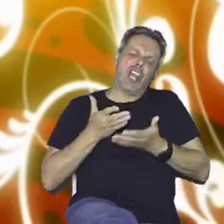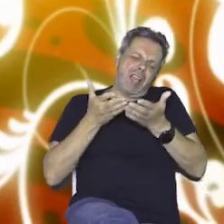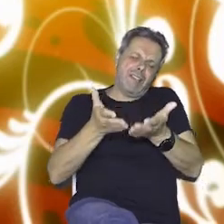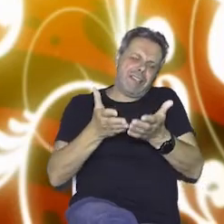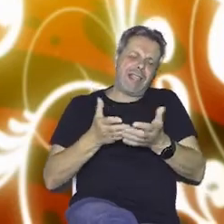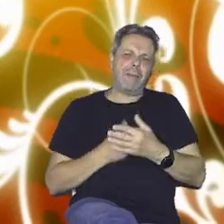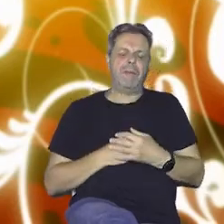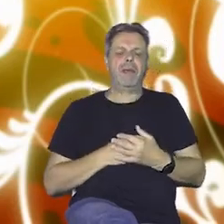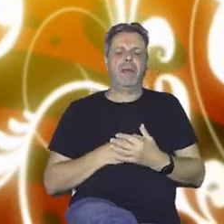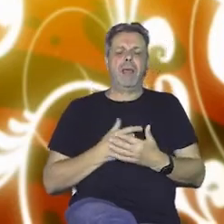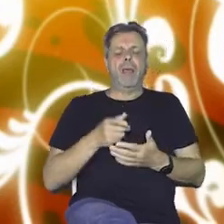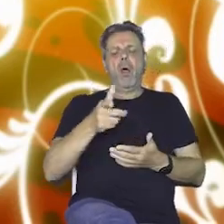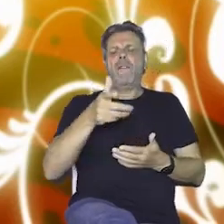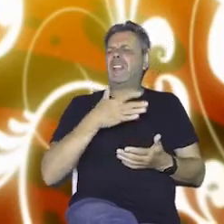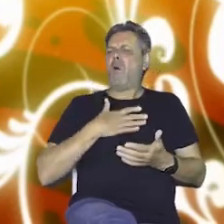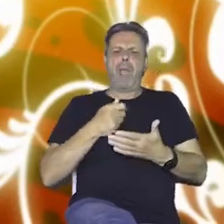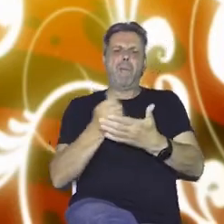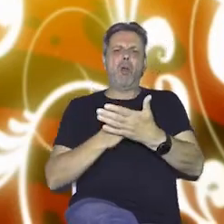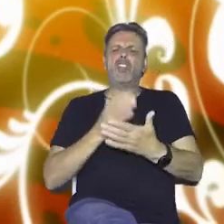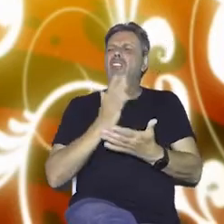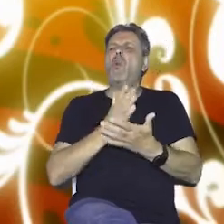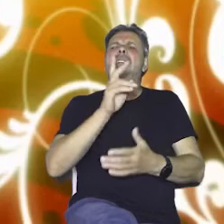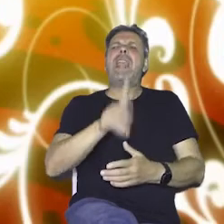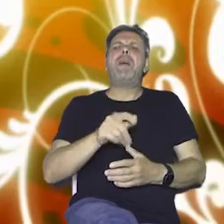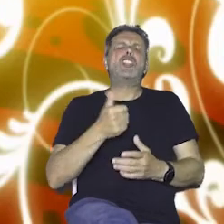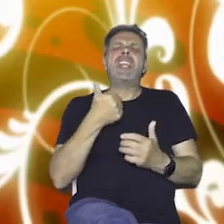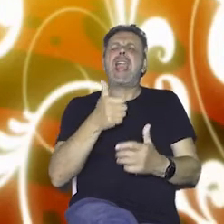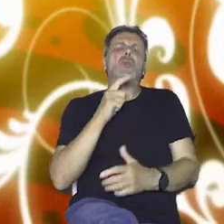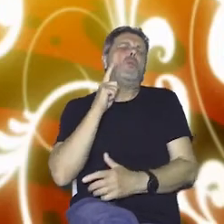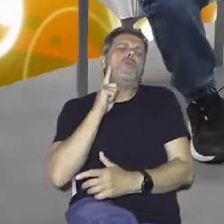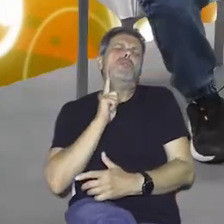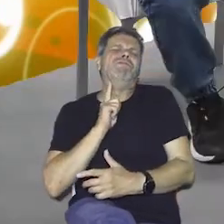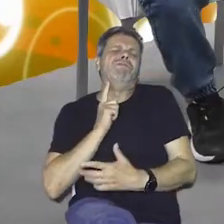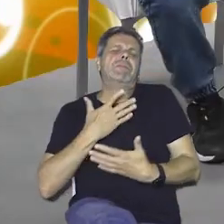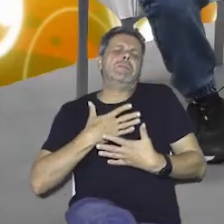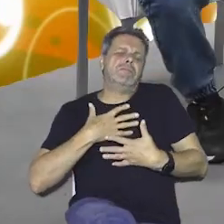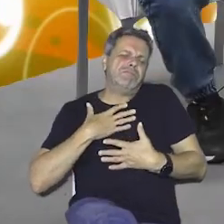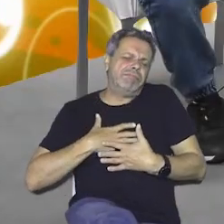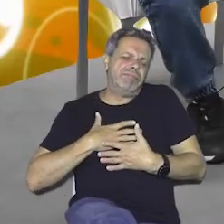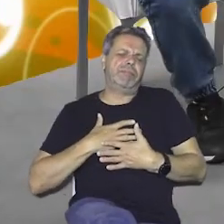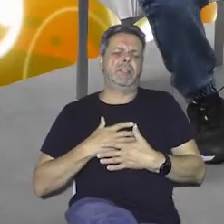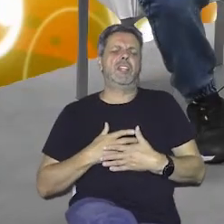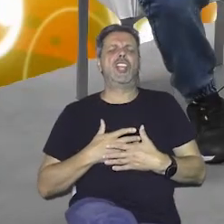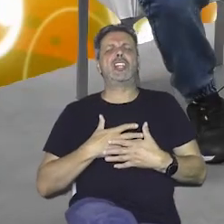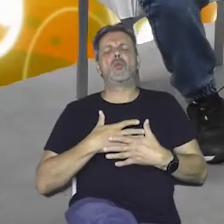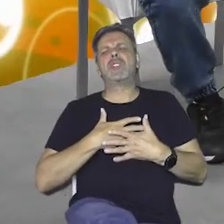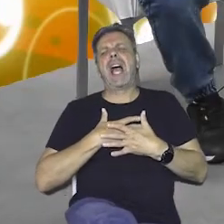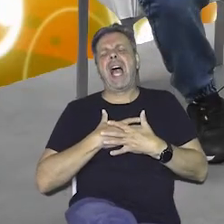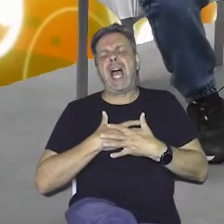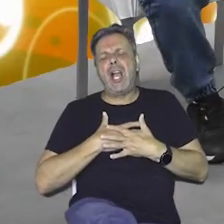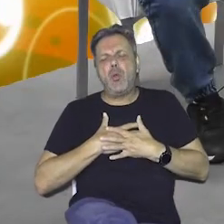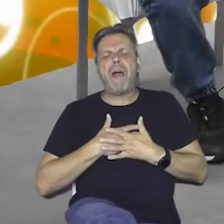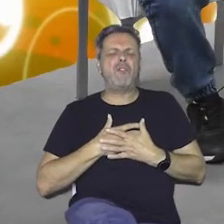ove tvoje poezije, uvijek imaš jednu čežnju za tom i ljubavi i tom nekom ženom, bilo